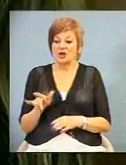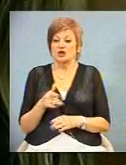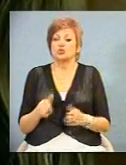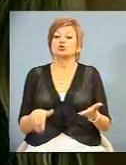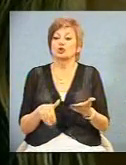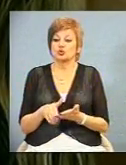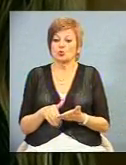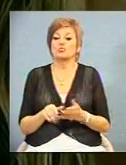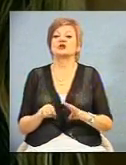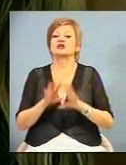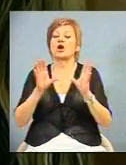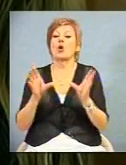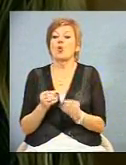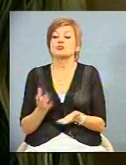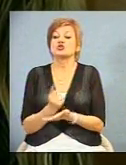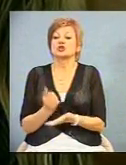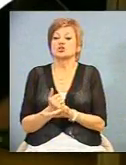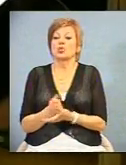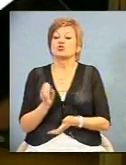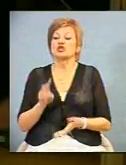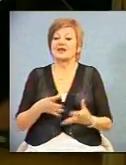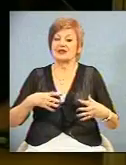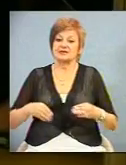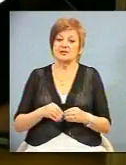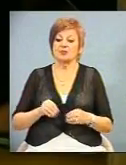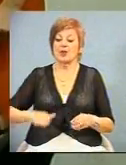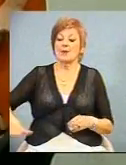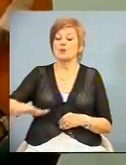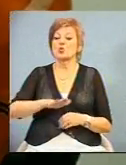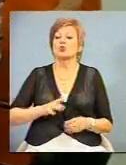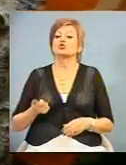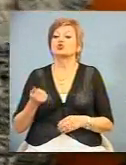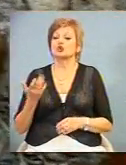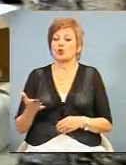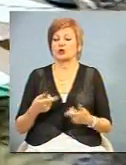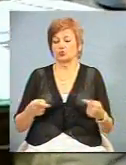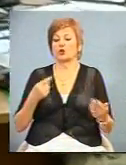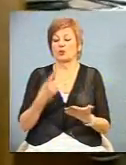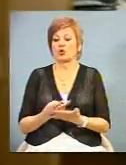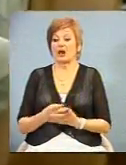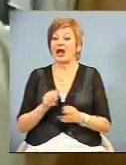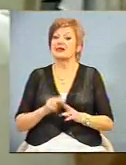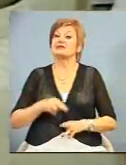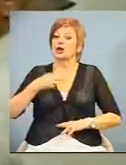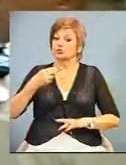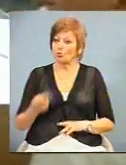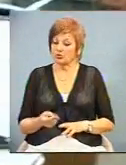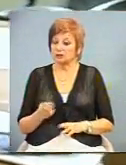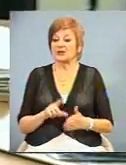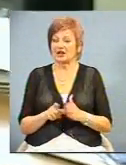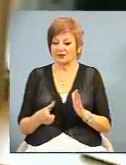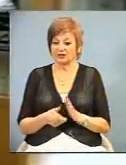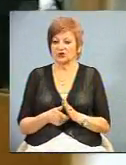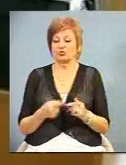зважатимуть на загальний дохід, кількість членів сім'ї, розмір житлової площі та інші соціальні показники. Заборгованість за житлово-комунальні послуги